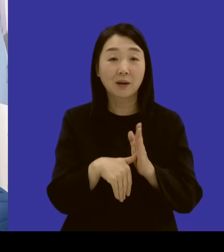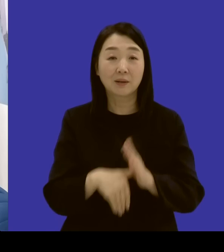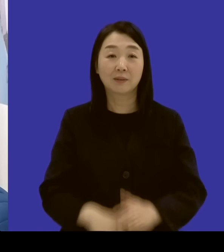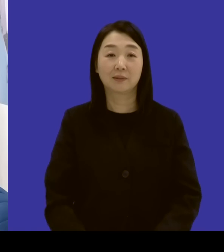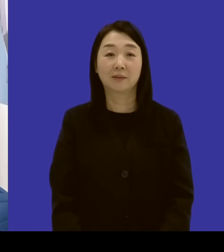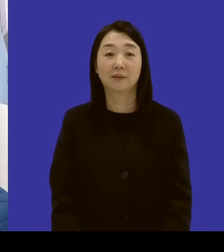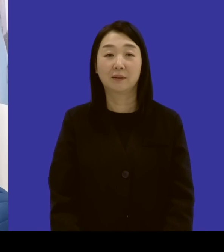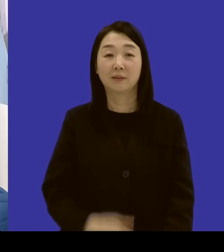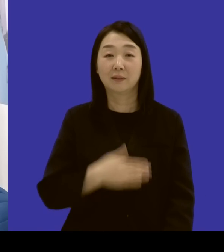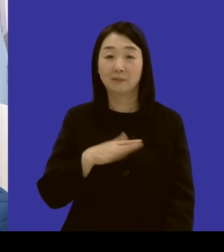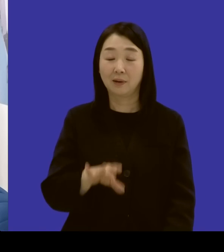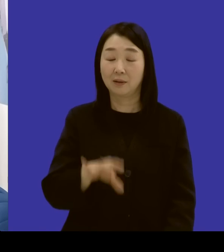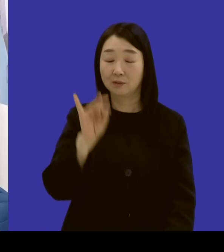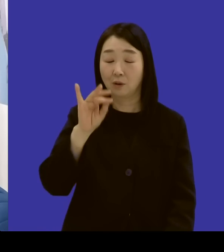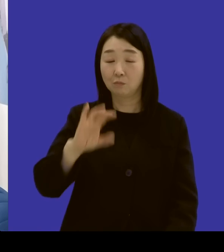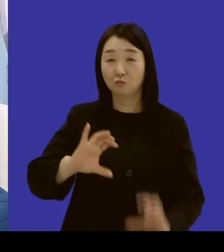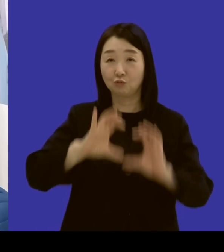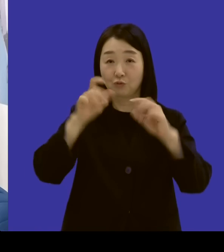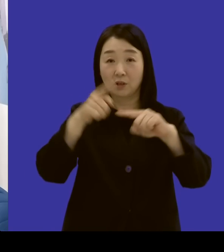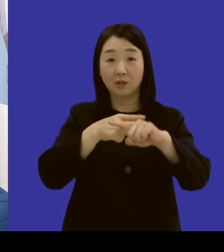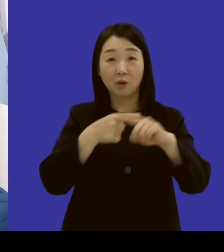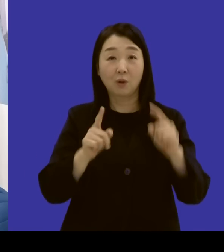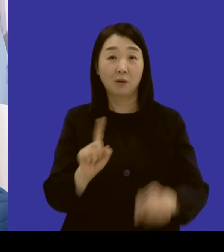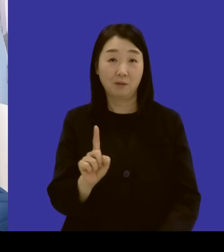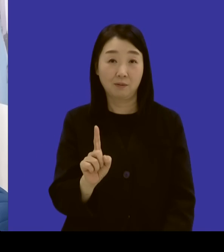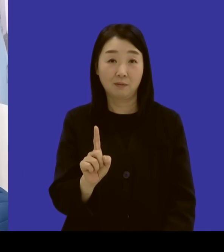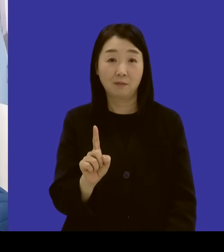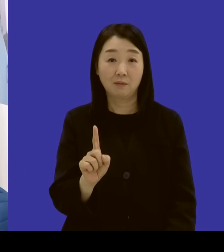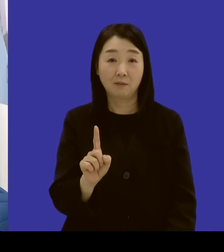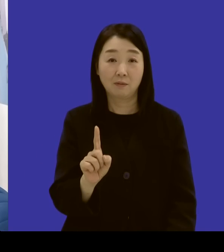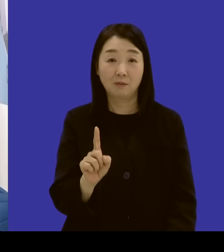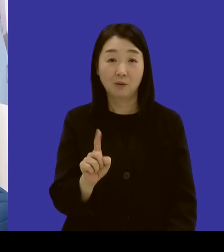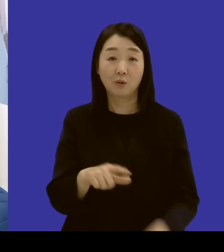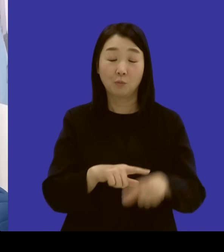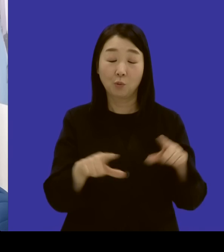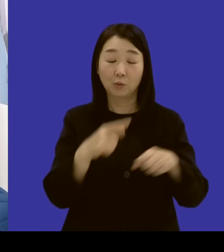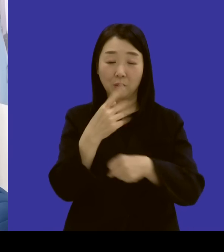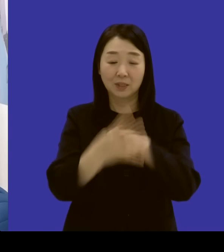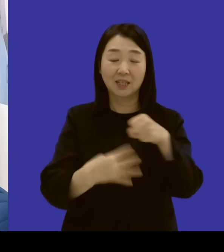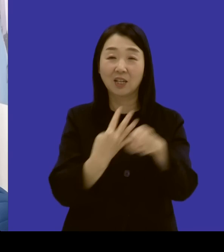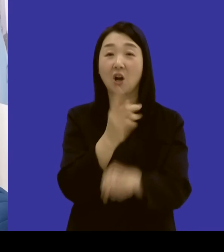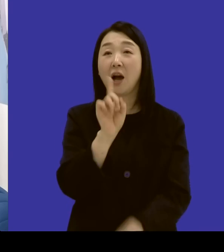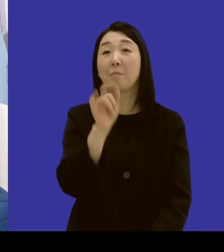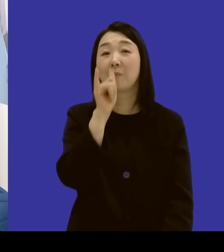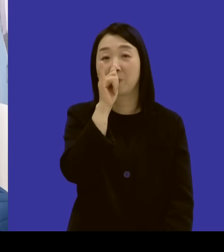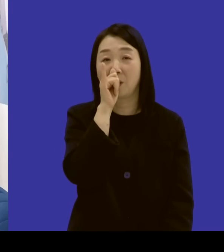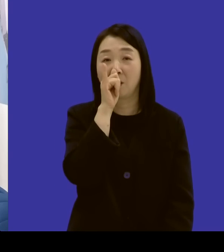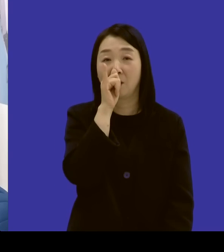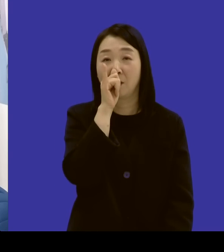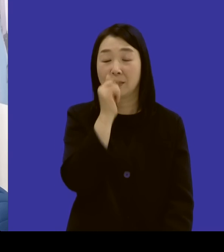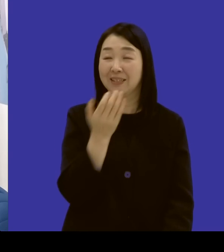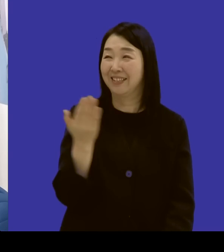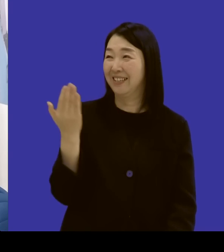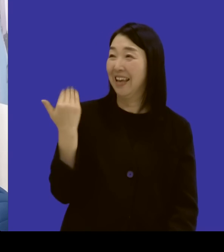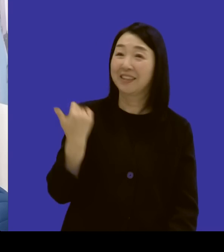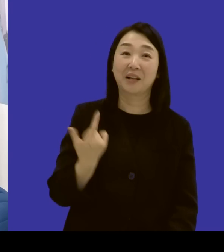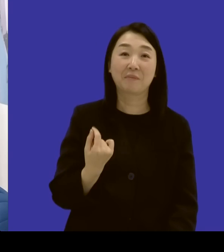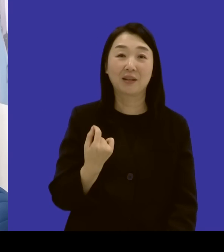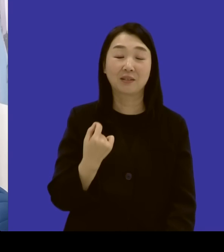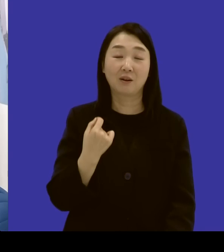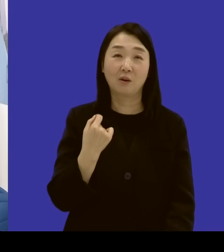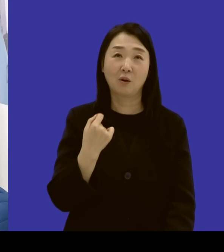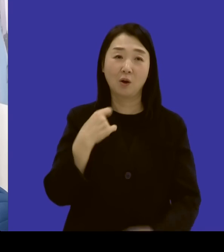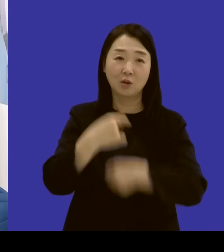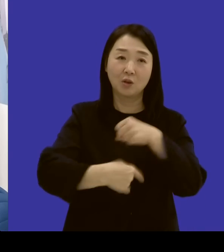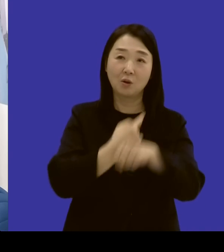이제 제가 첫 국제 콩쿠르이 그 국제 콩쿠르는 사실 보통은 4년에 한 번씩 있는데 네. 그때는 이제 아주 옛날이고 그래서 매년